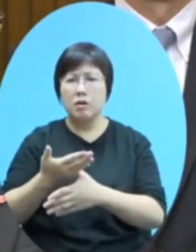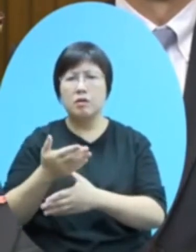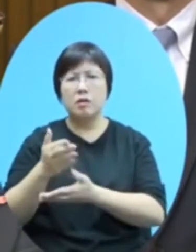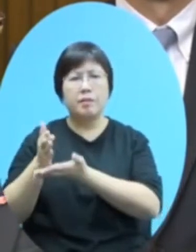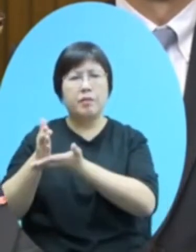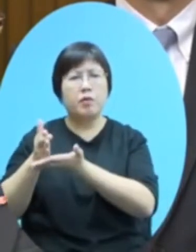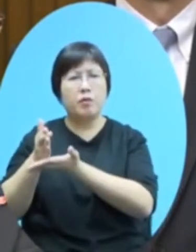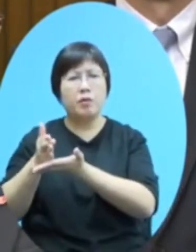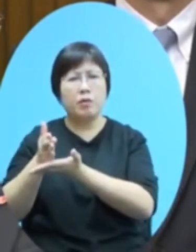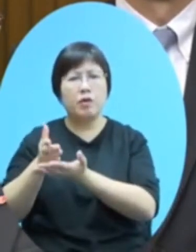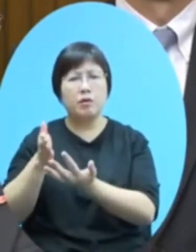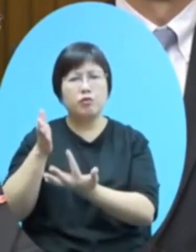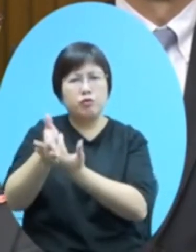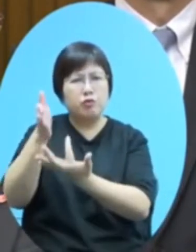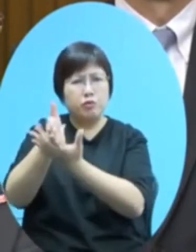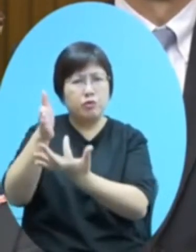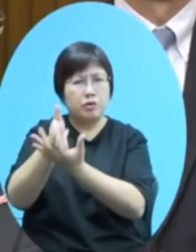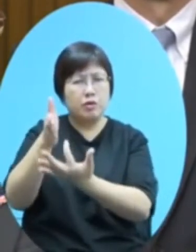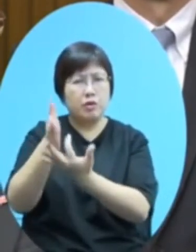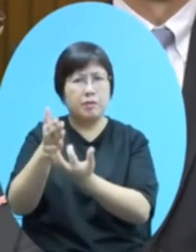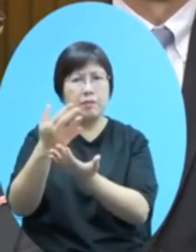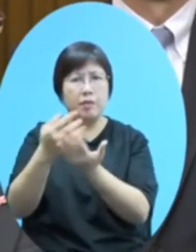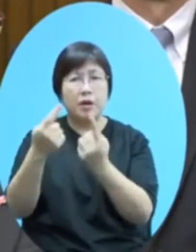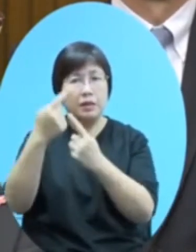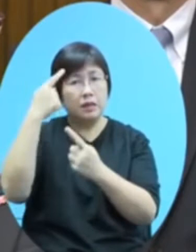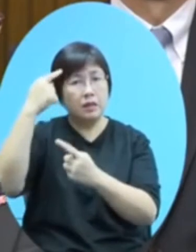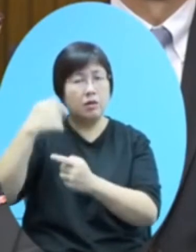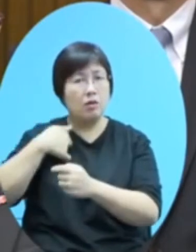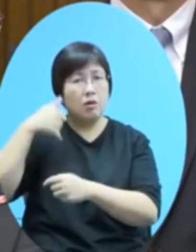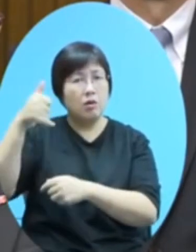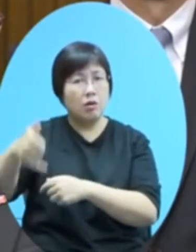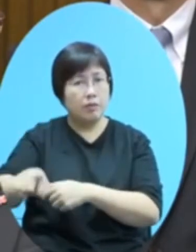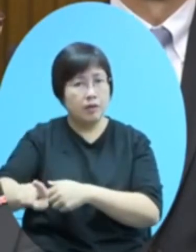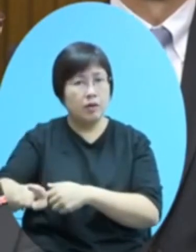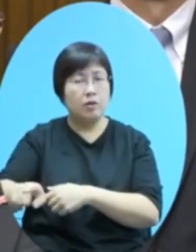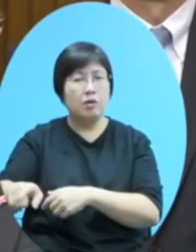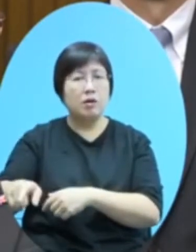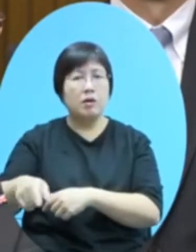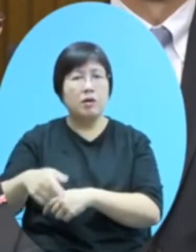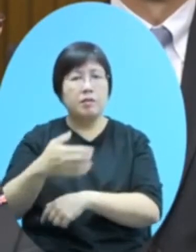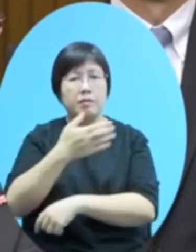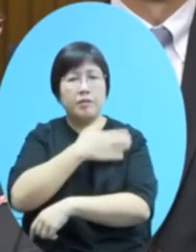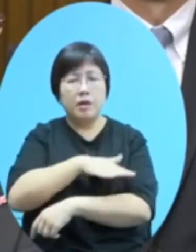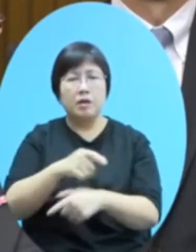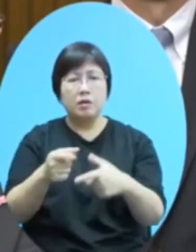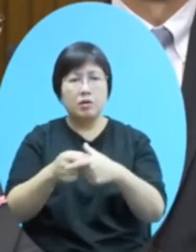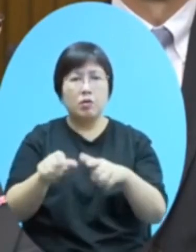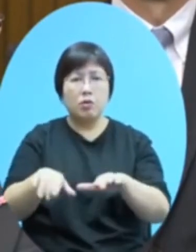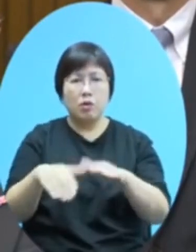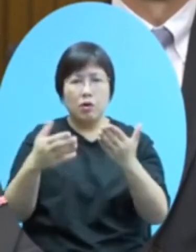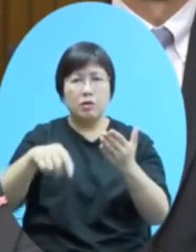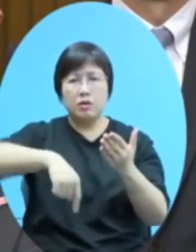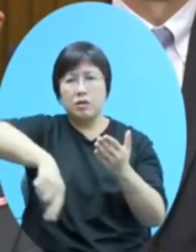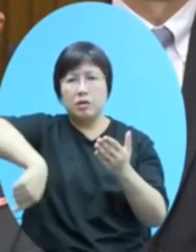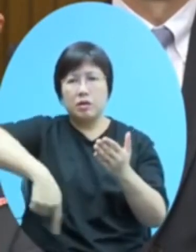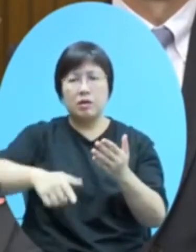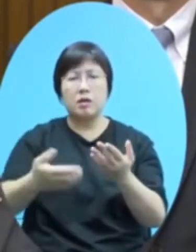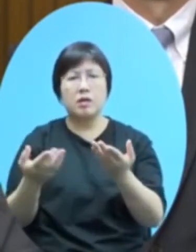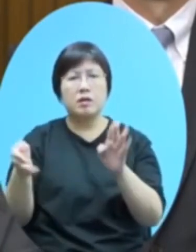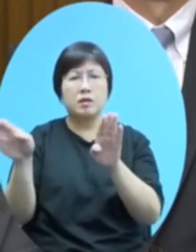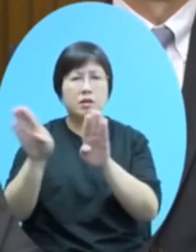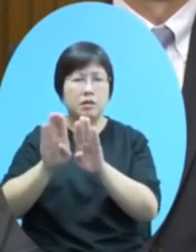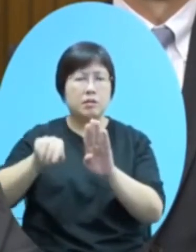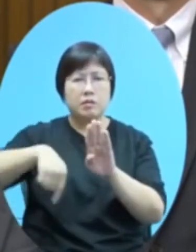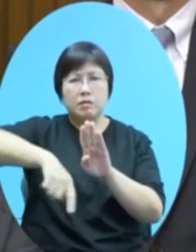部分的激进网民知道我会在哪里出现，无论是公开的场合、闭门的场